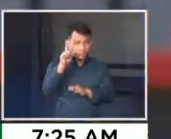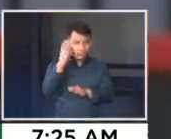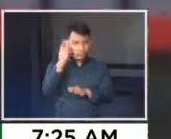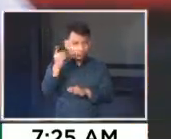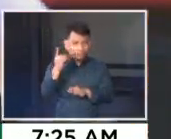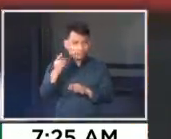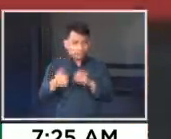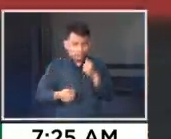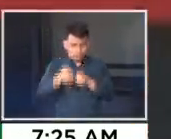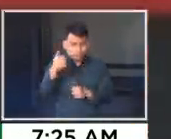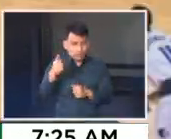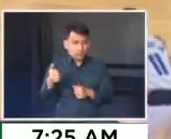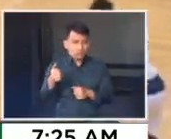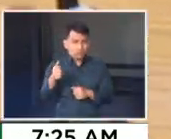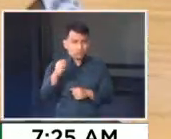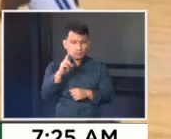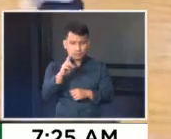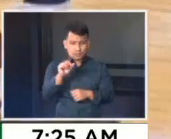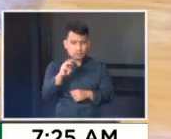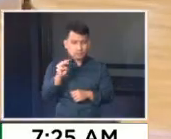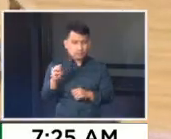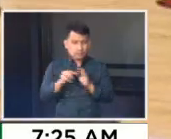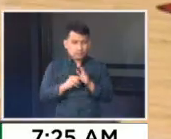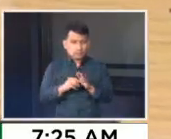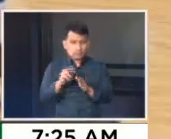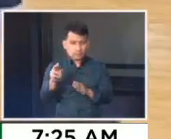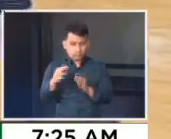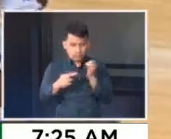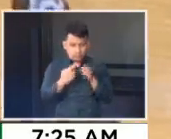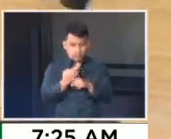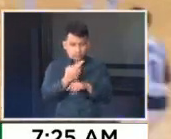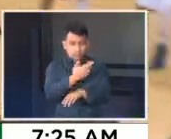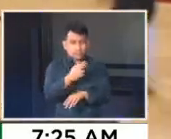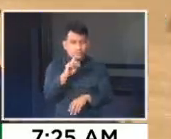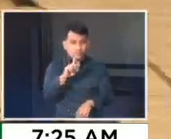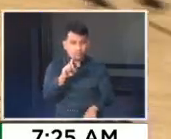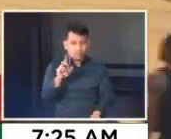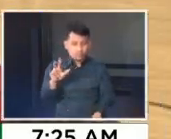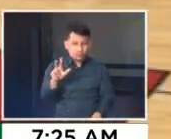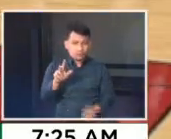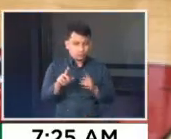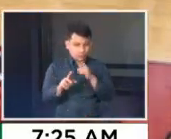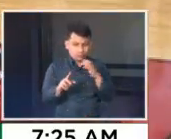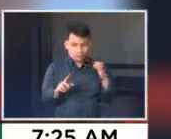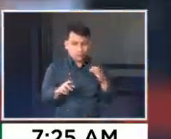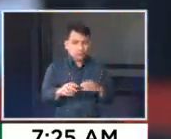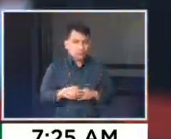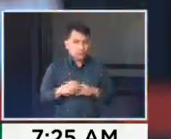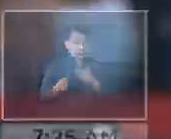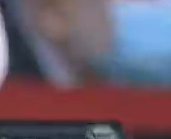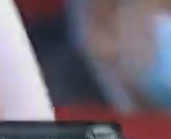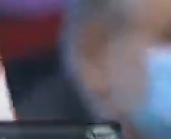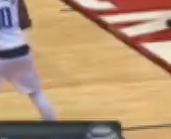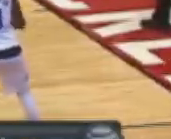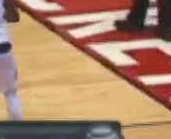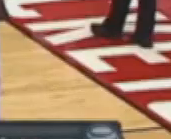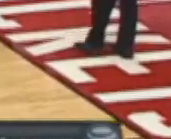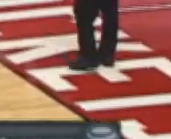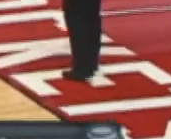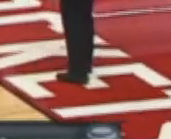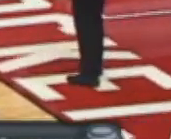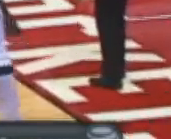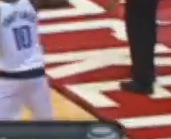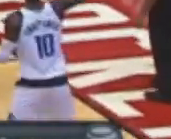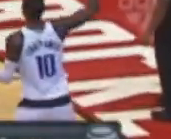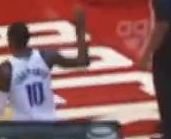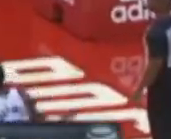sa panalo po ng Dallas Mavericks kontra Houston Rockets sa score na 113-100. Umiscore ang Slovenian star